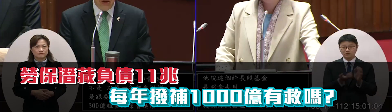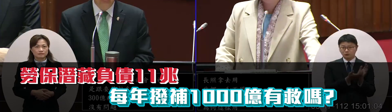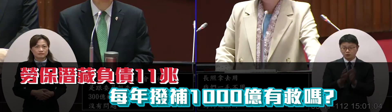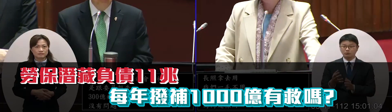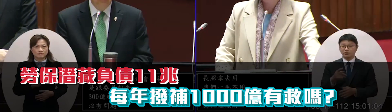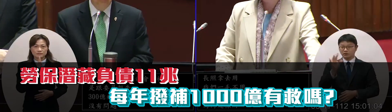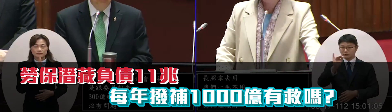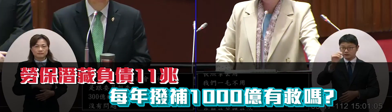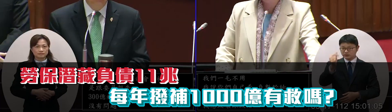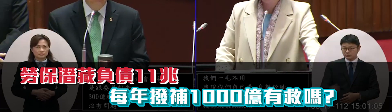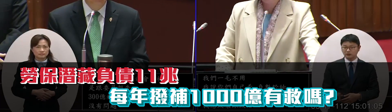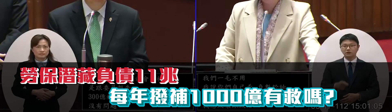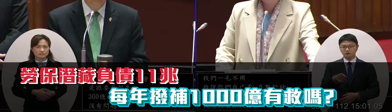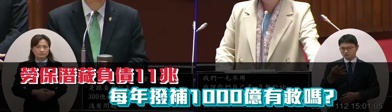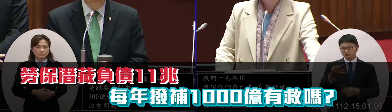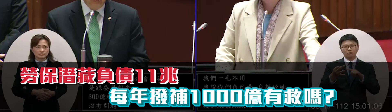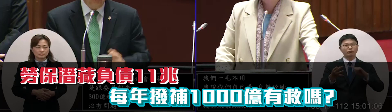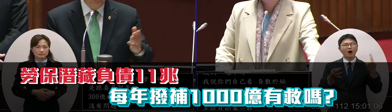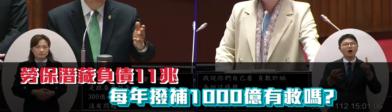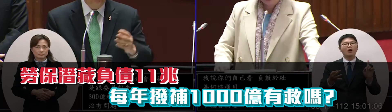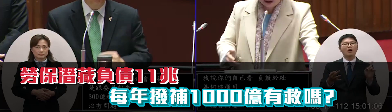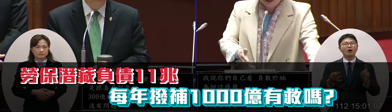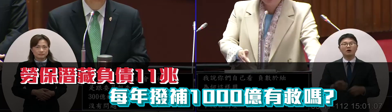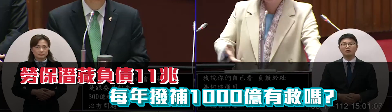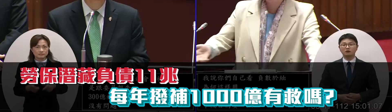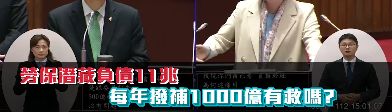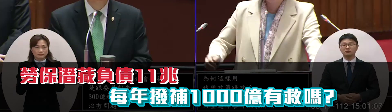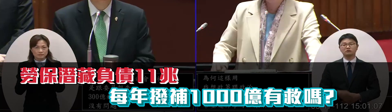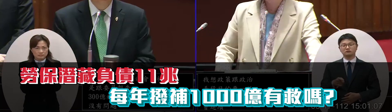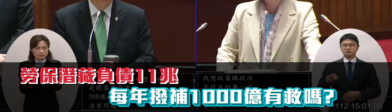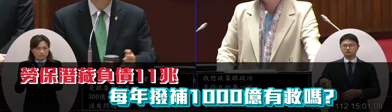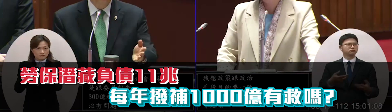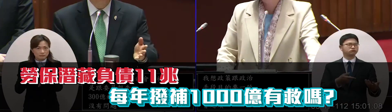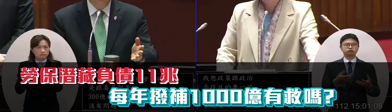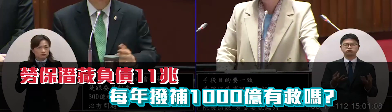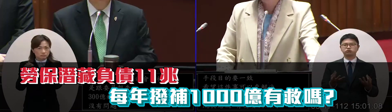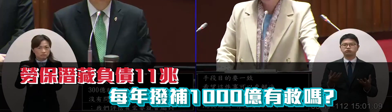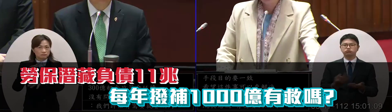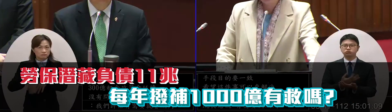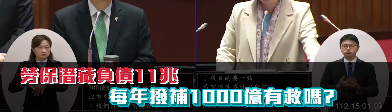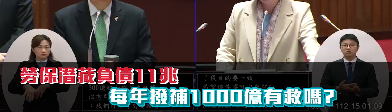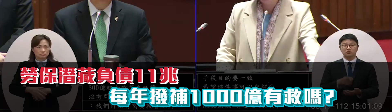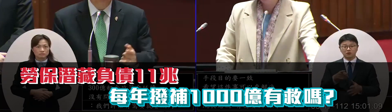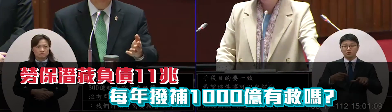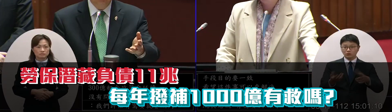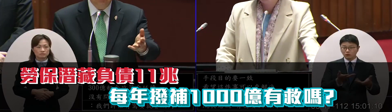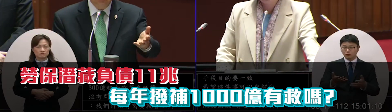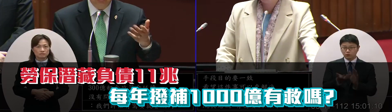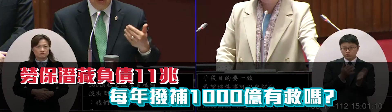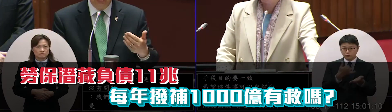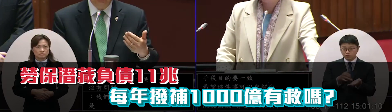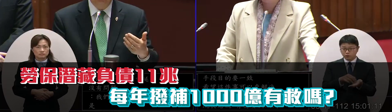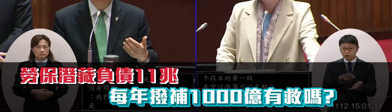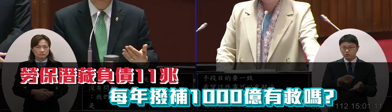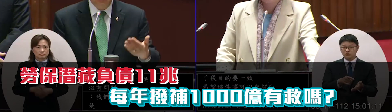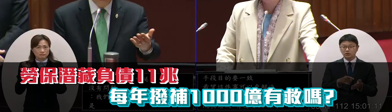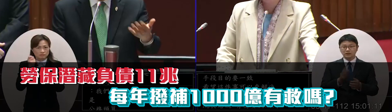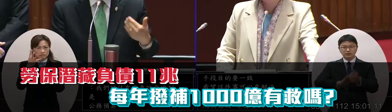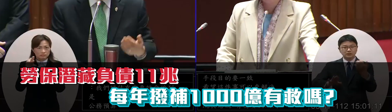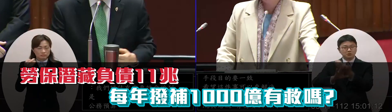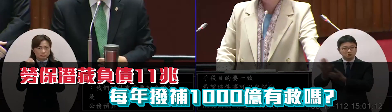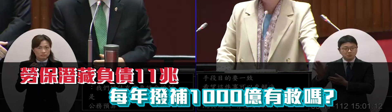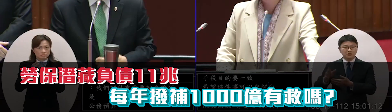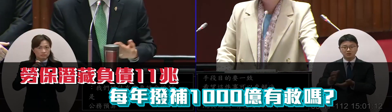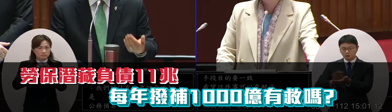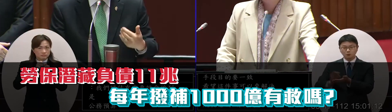1000亿？ 是。 那你钱从哪里来？ 公务预算。 这里又没有钱，那里又没有钱。 公务预算了。 公务预算。 那我们这几年 的